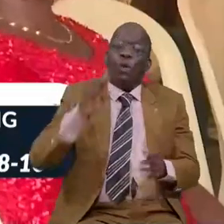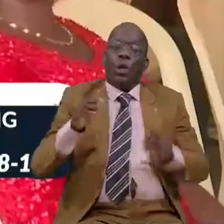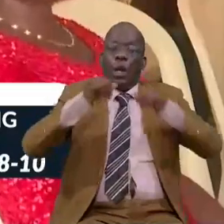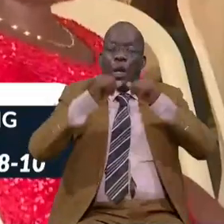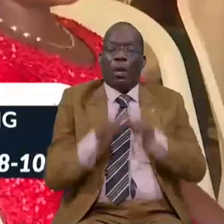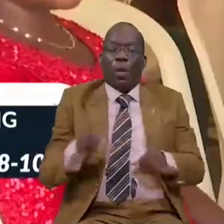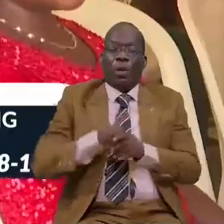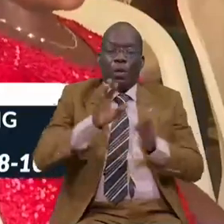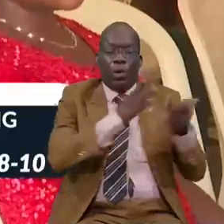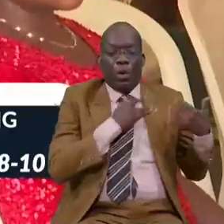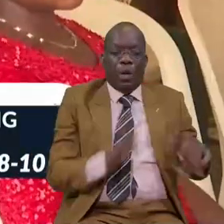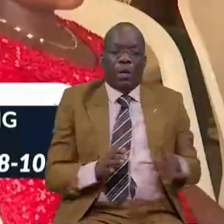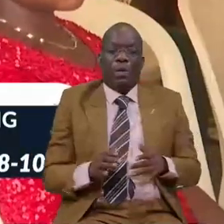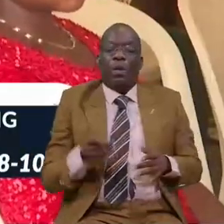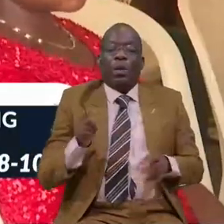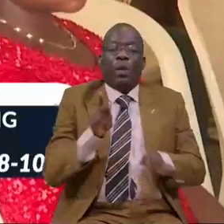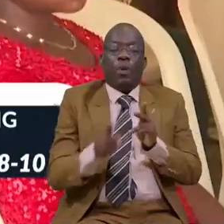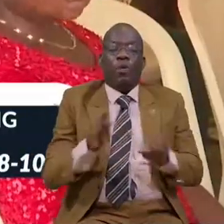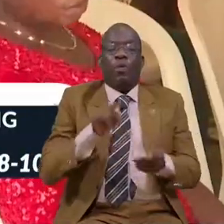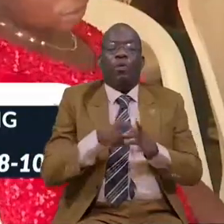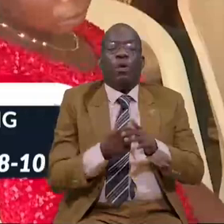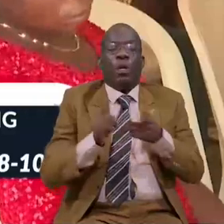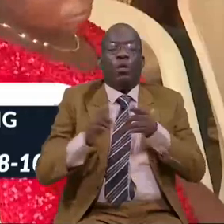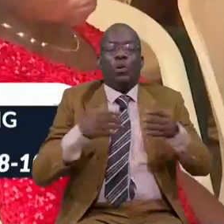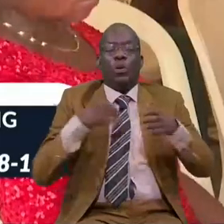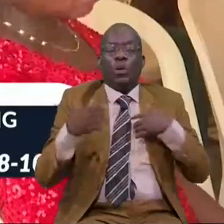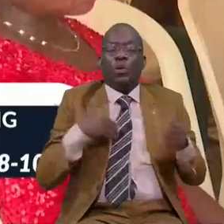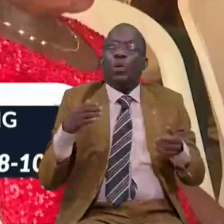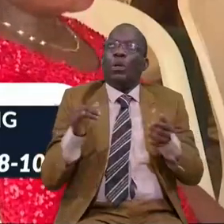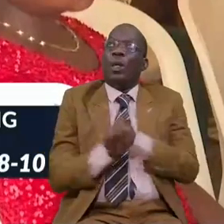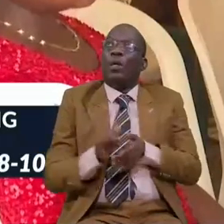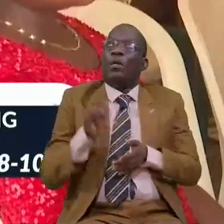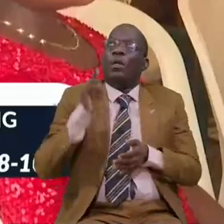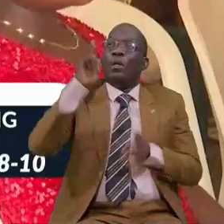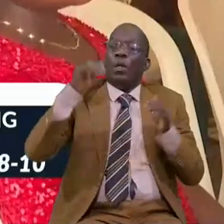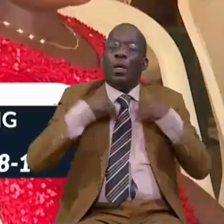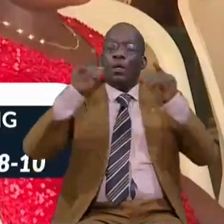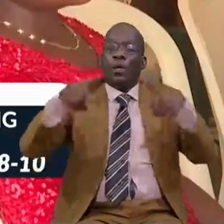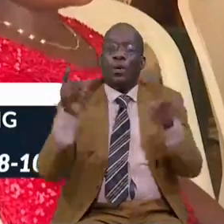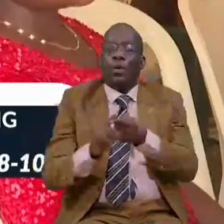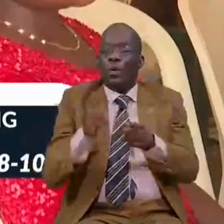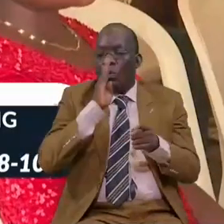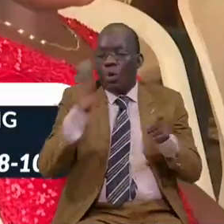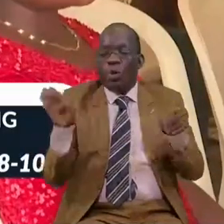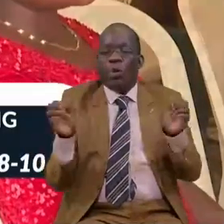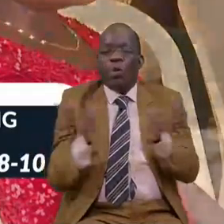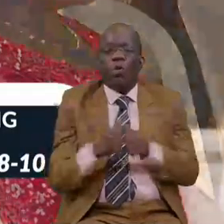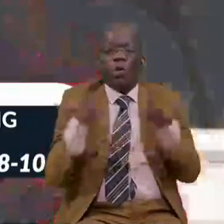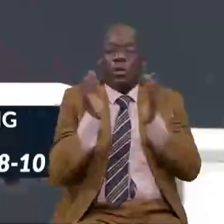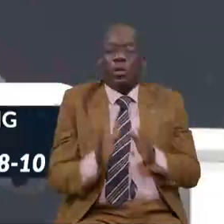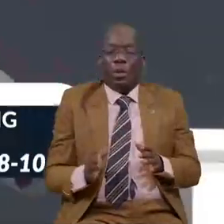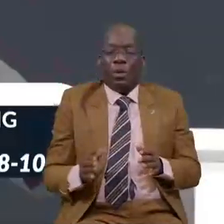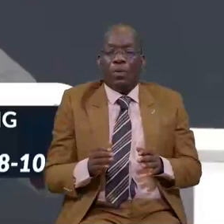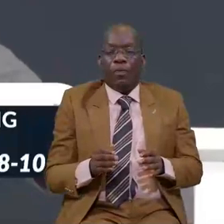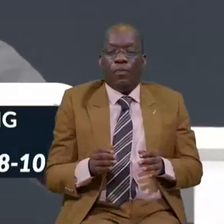maison, dans ton cœur. Il va demeurer dans ton cœur. Et les gens commençaient à murmurer, il est allé chez